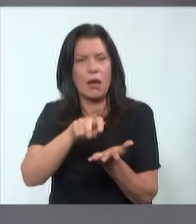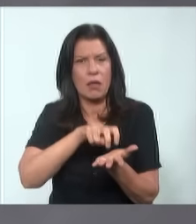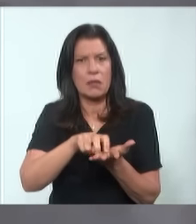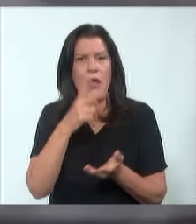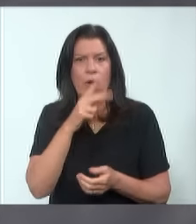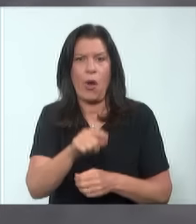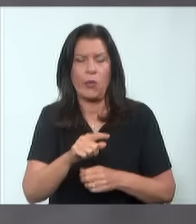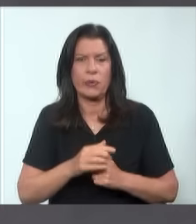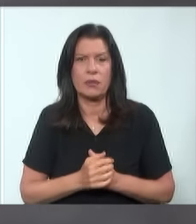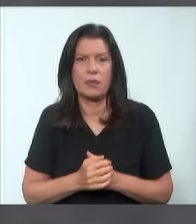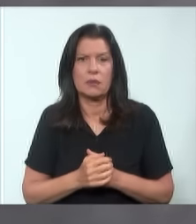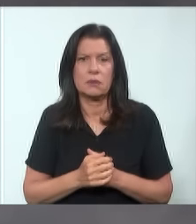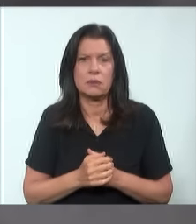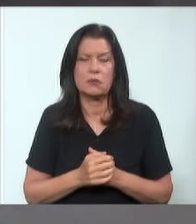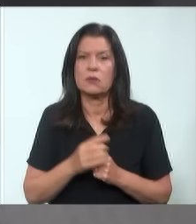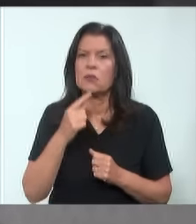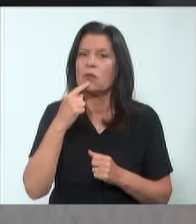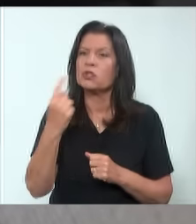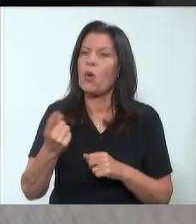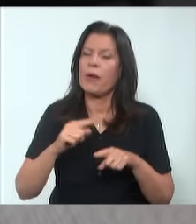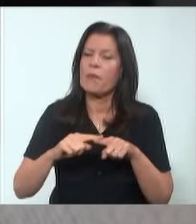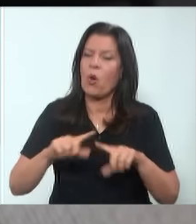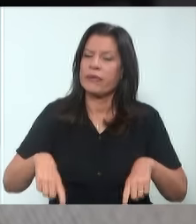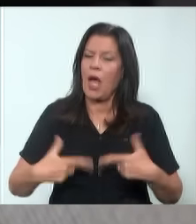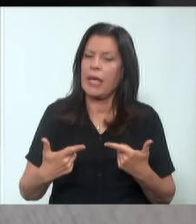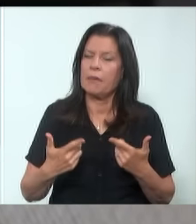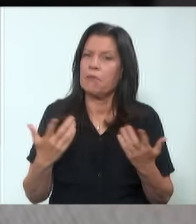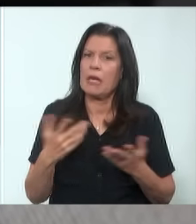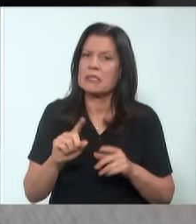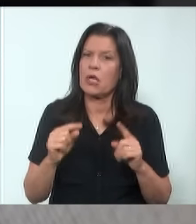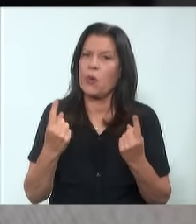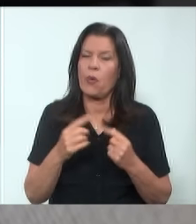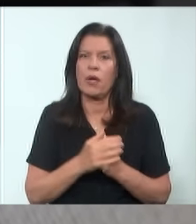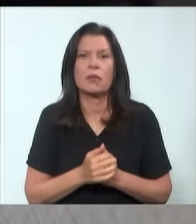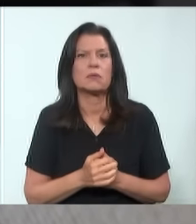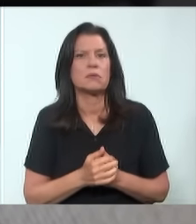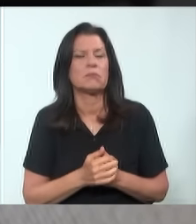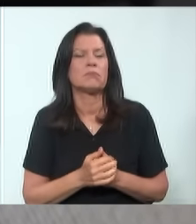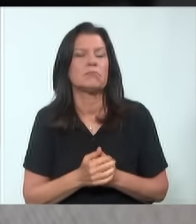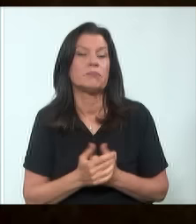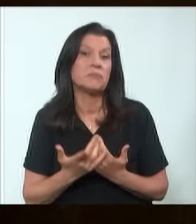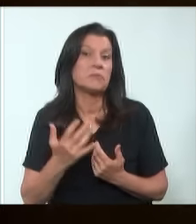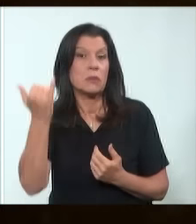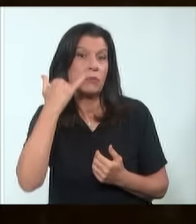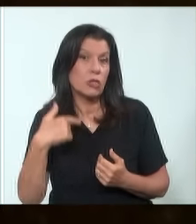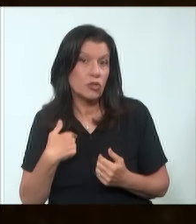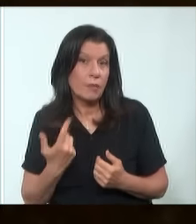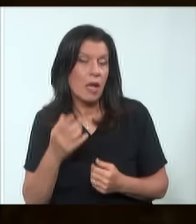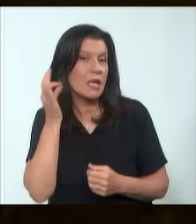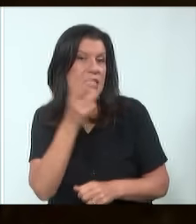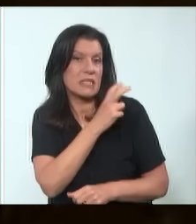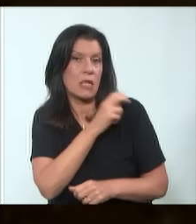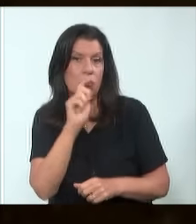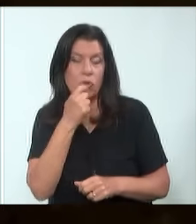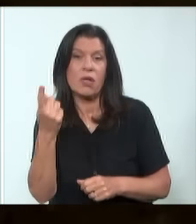כשאומרים לך עוד חיים, איך זה קורה? מתקשרים אליי, את יודעת, קצינת מודיעין, פשוט אומרת, יש לנו